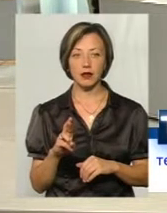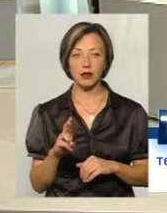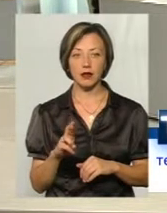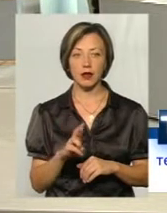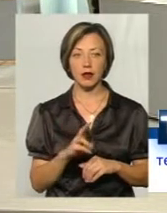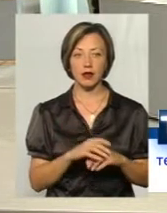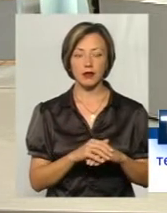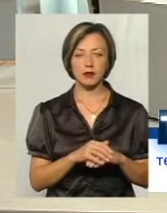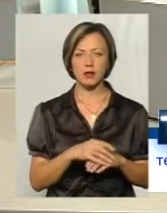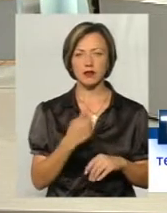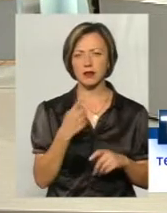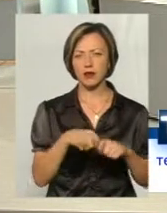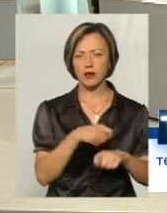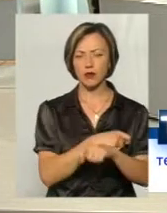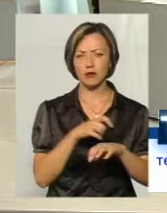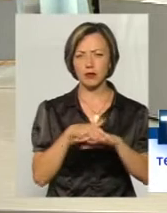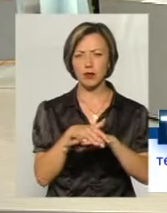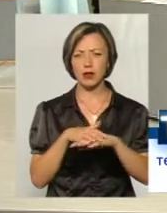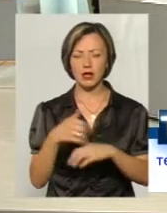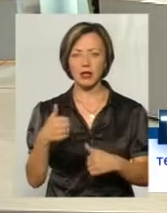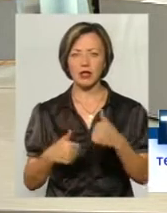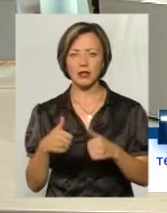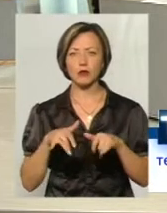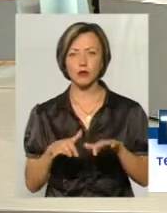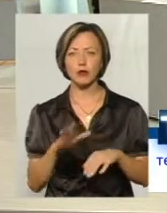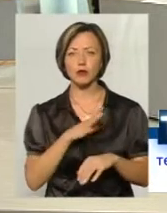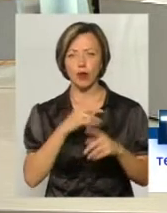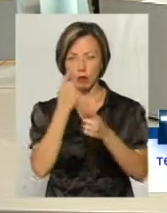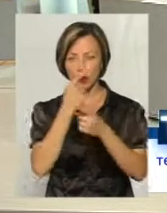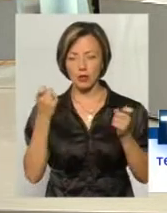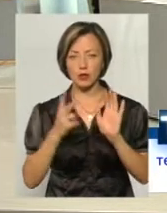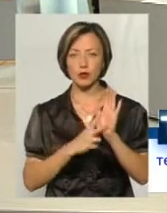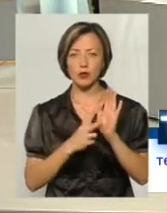плюс 950. Тендерна процедура була об'явлена